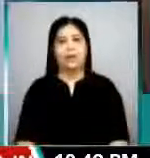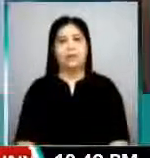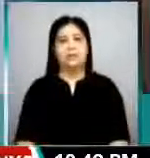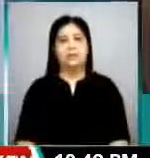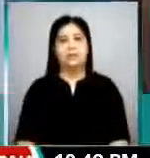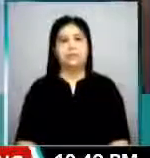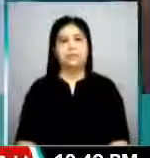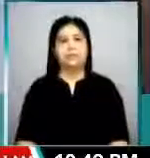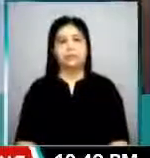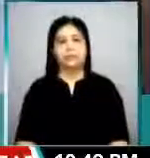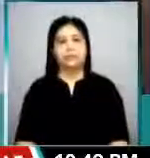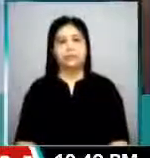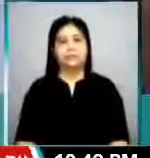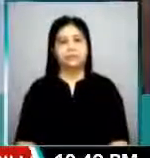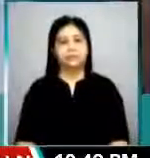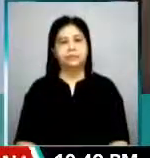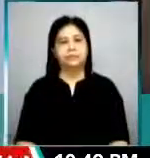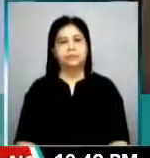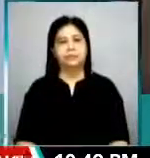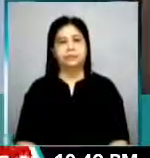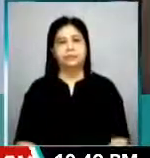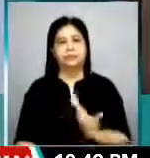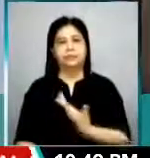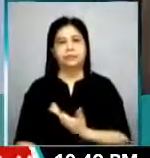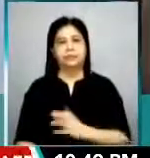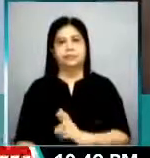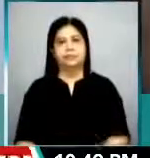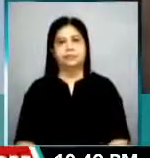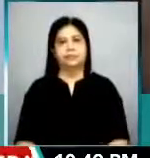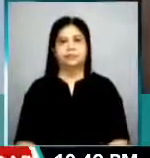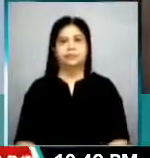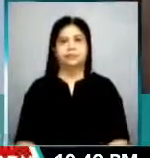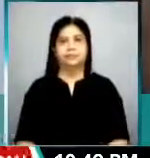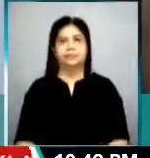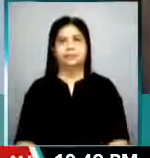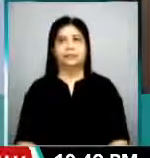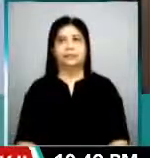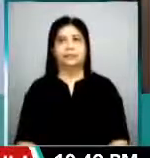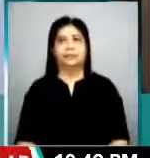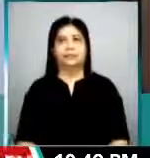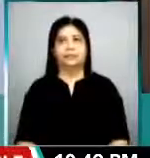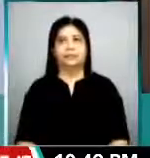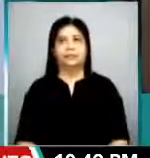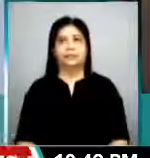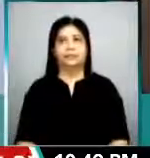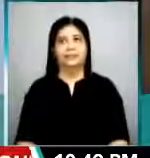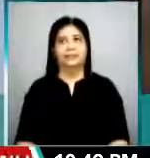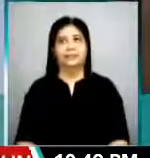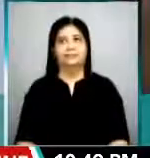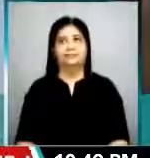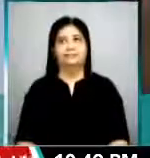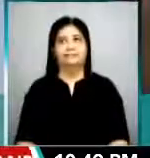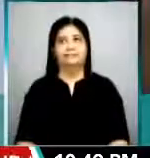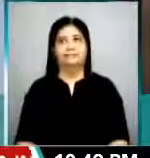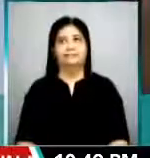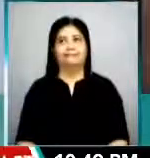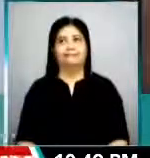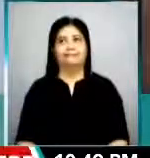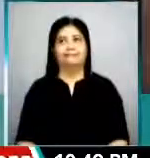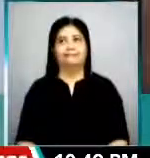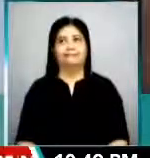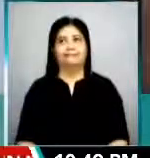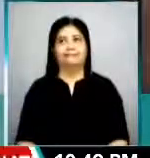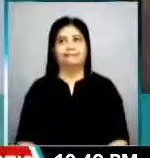clean are electrical engineering students of